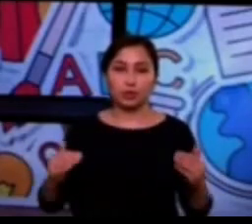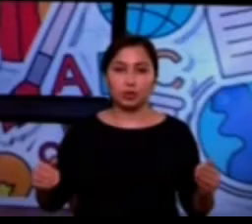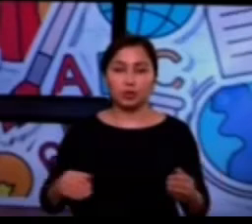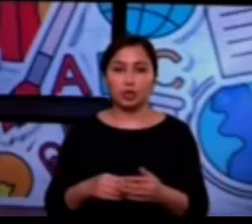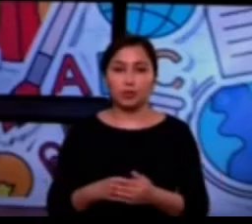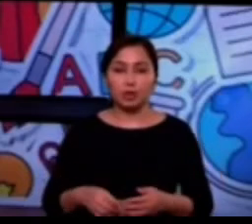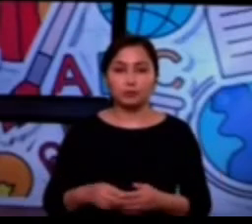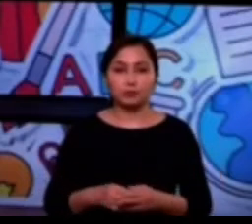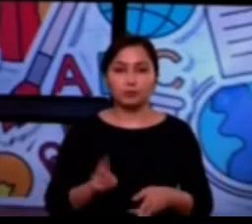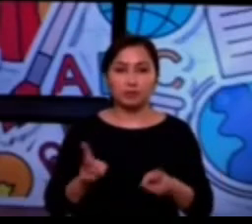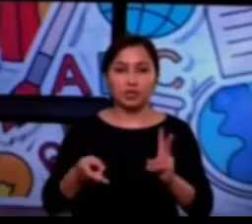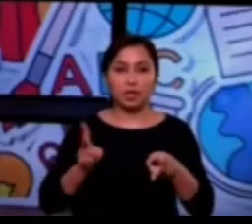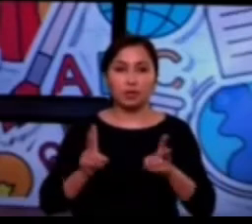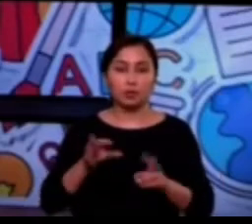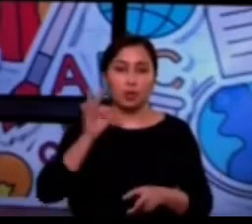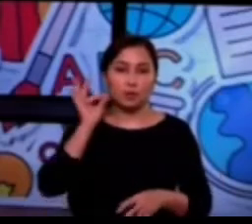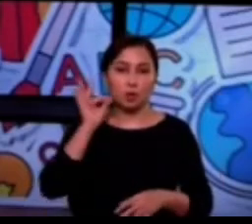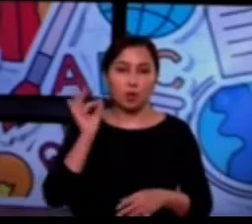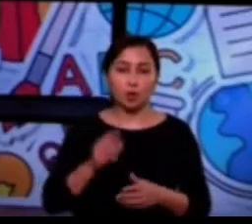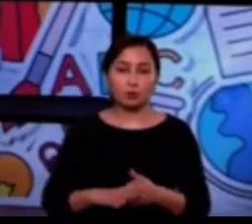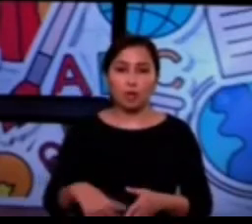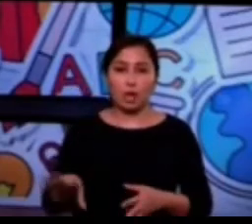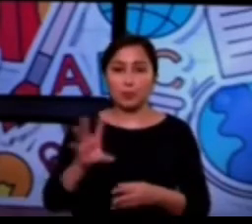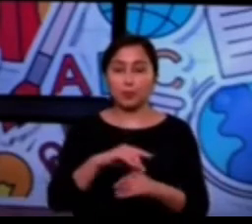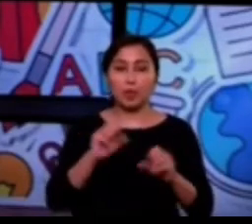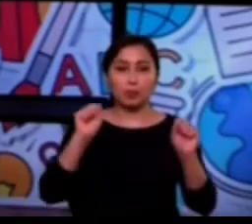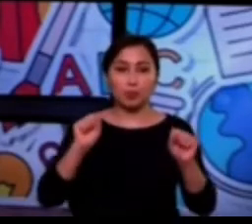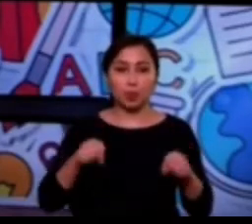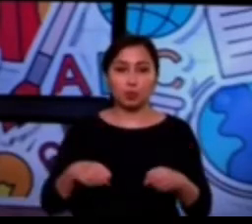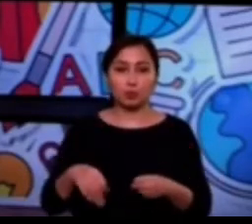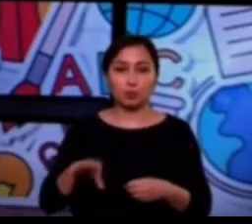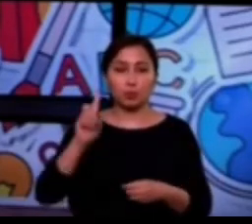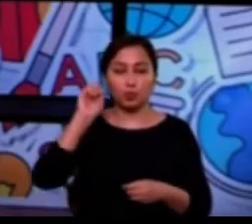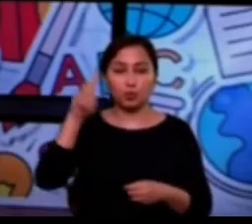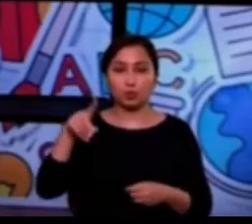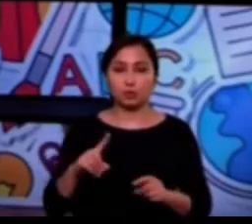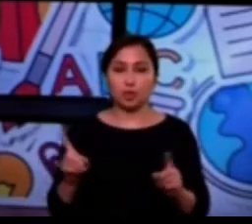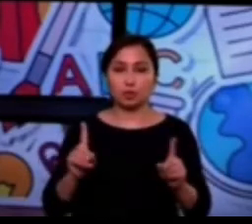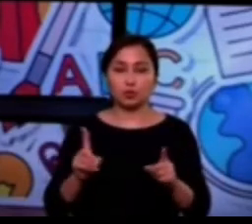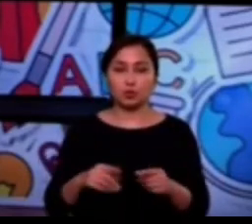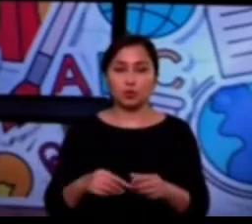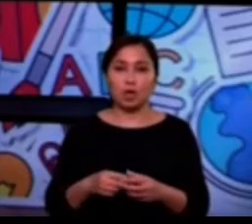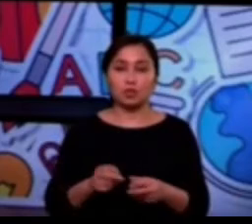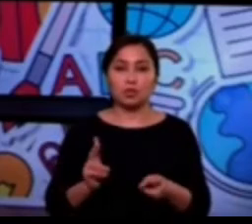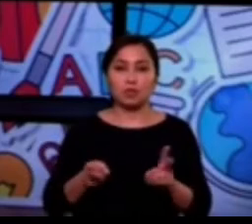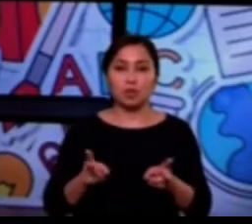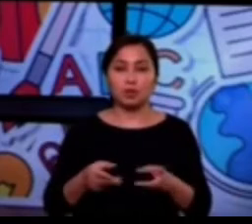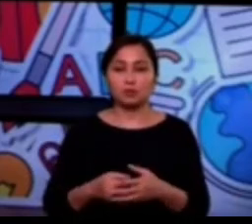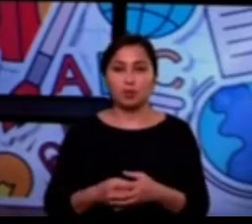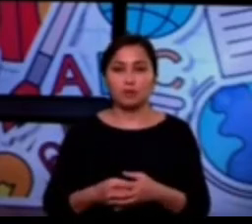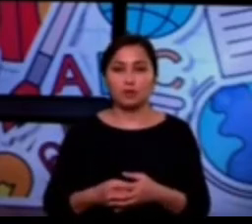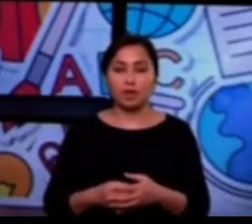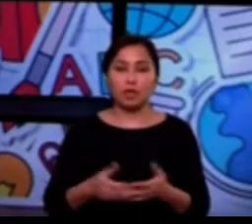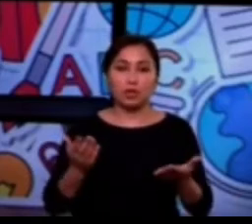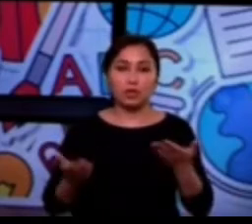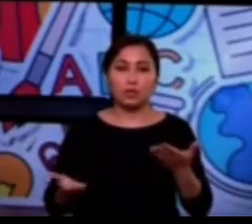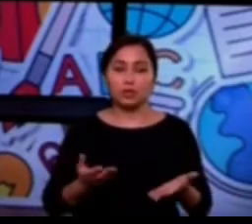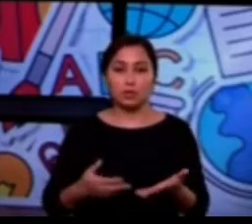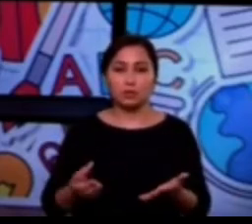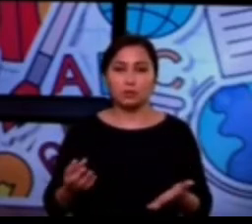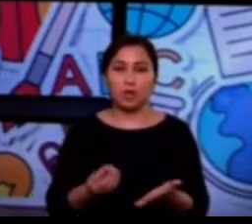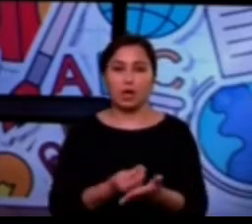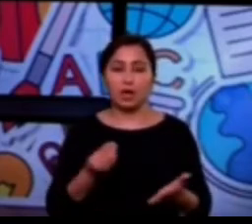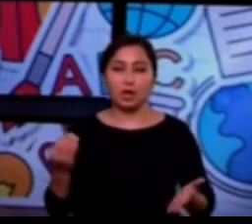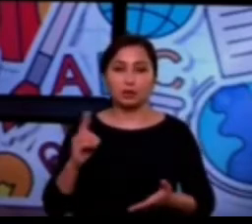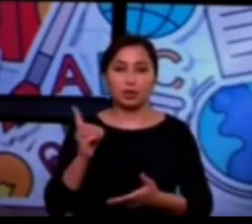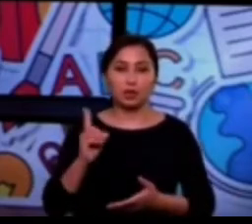приготовила осень? Мы можем узнать, что она приготовила, если